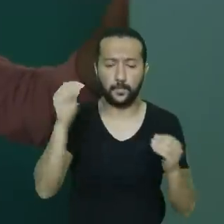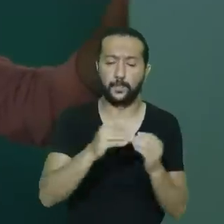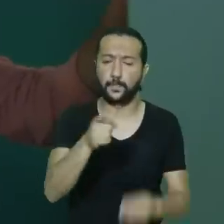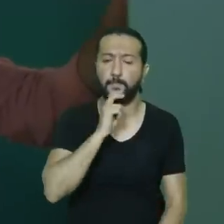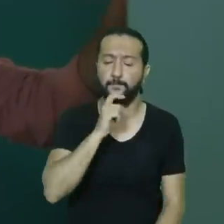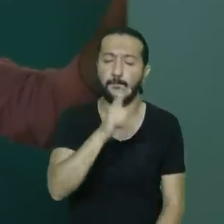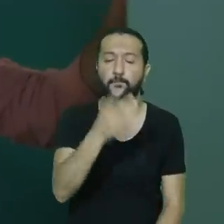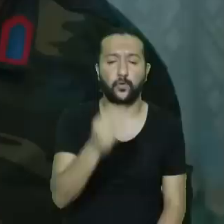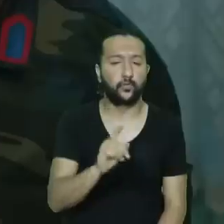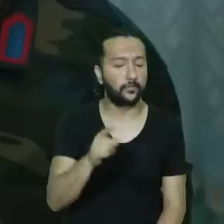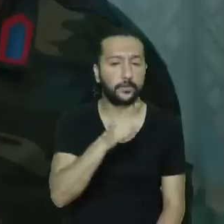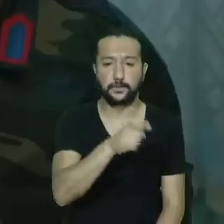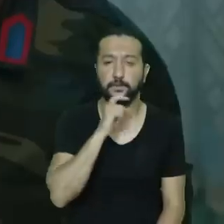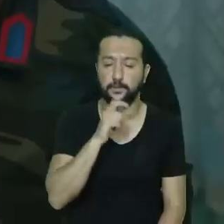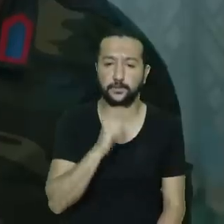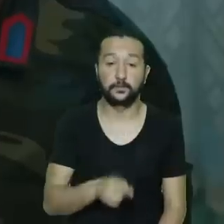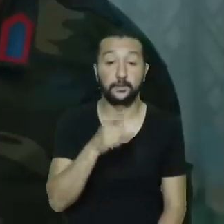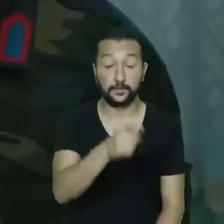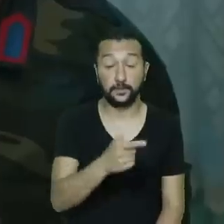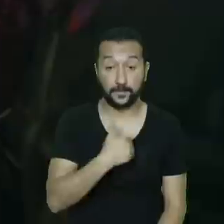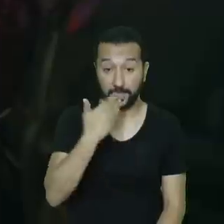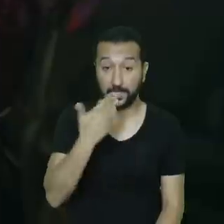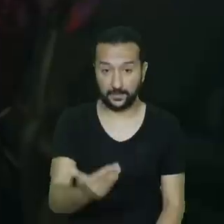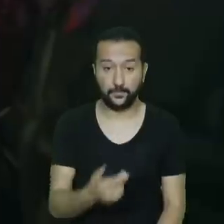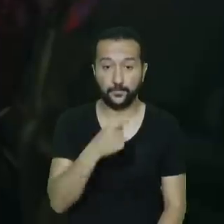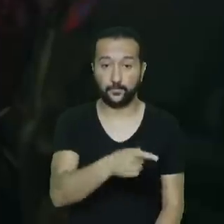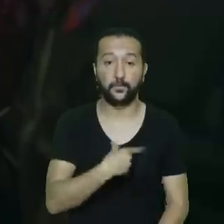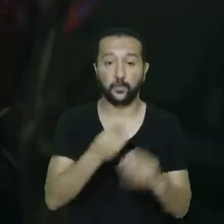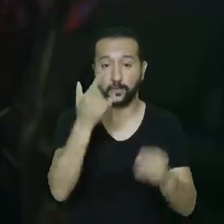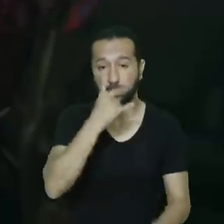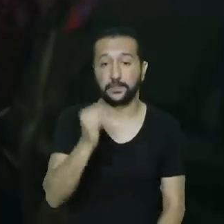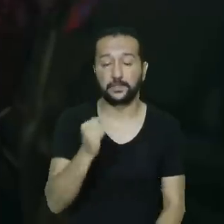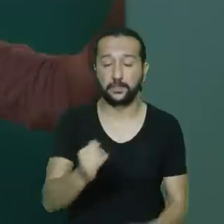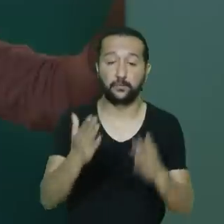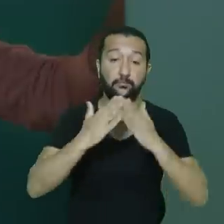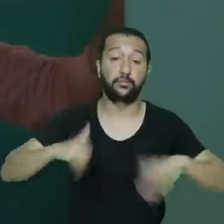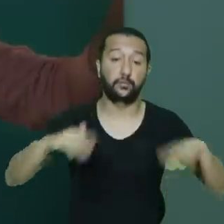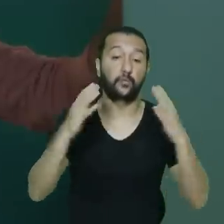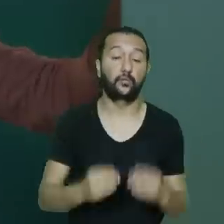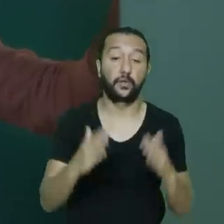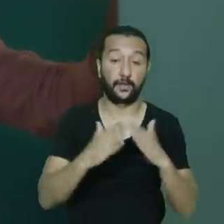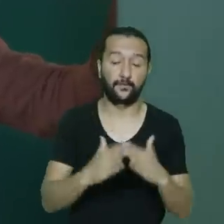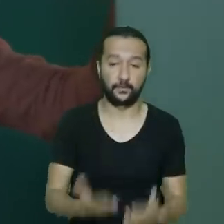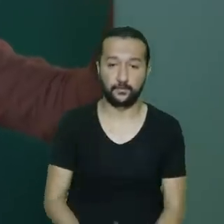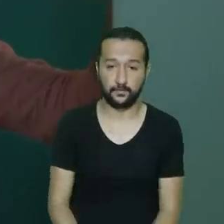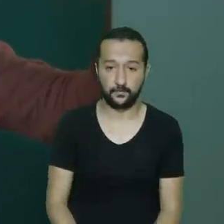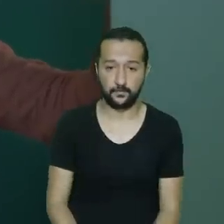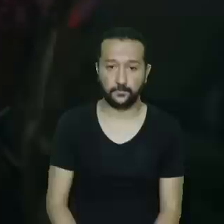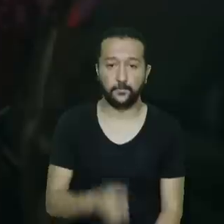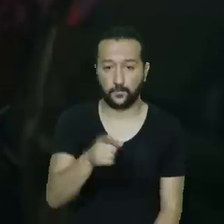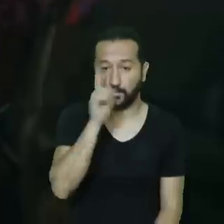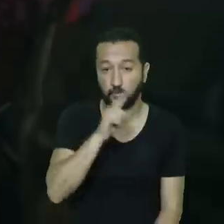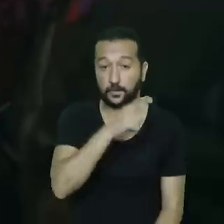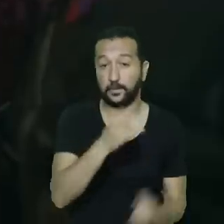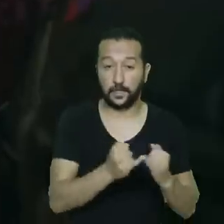başına Allah aşkına, olur mu öyle şey? Şimdi ben dedim ya. Biz çok çirkin bir saldırıya uğradık komutan. O